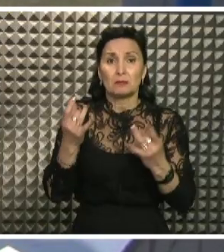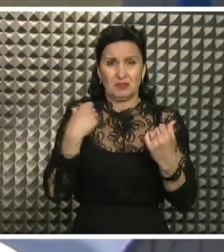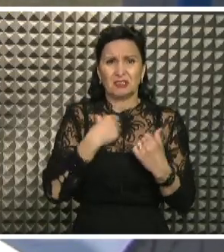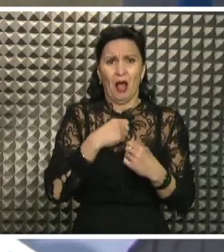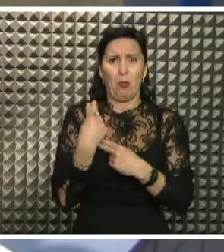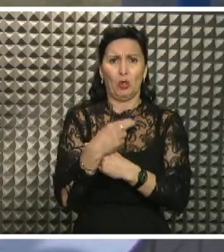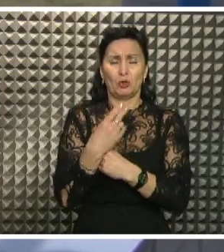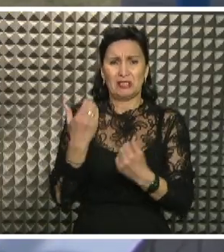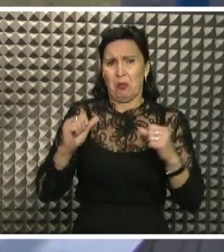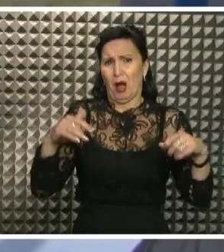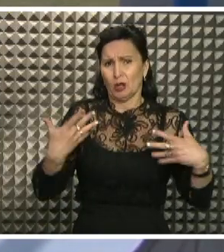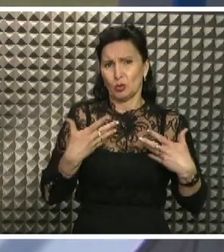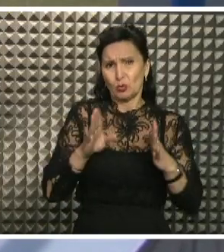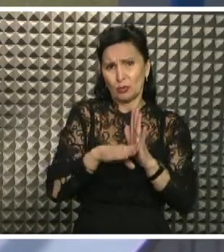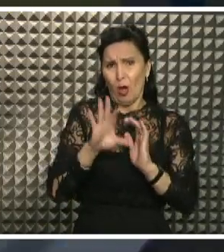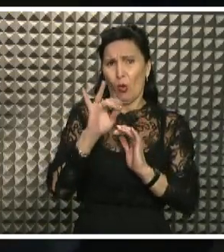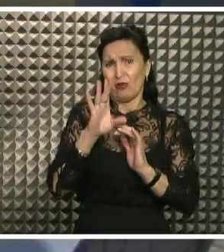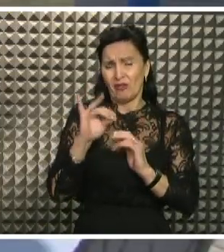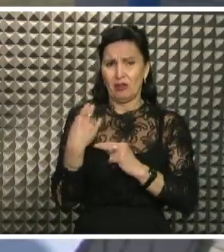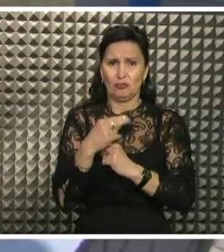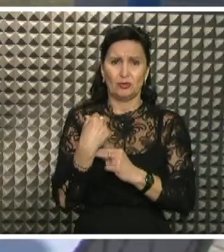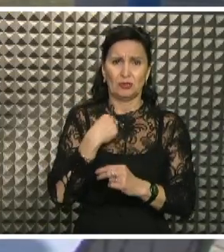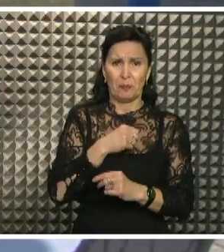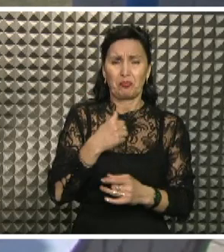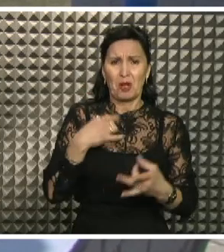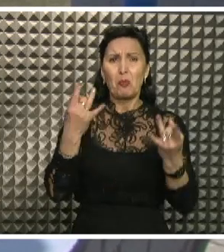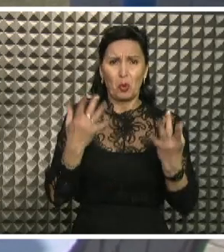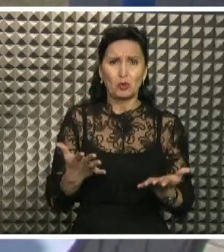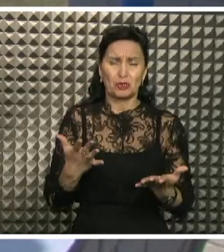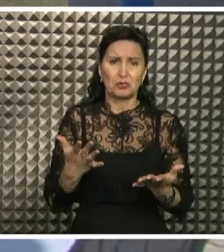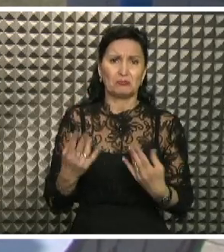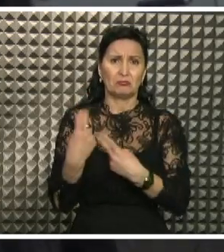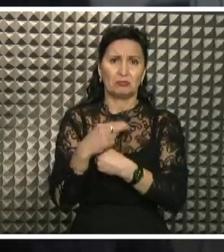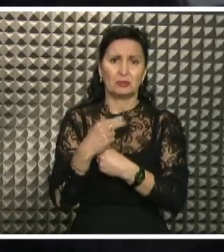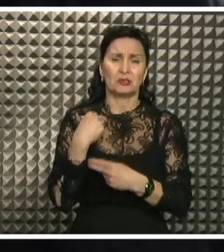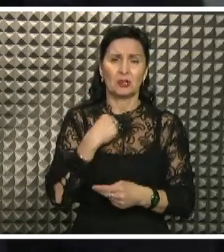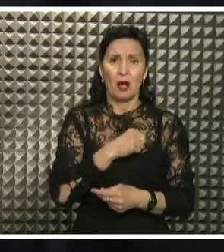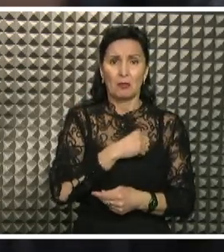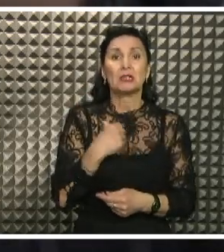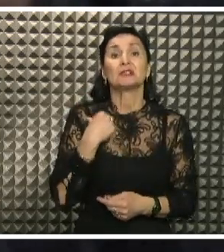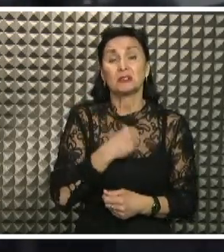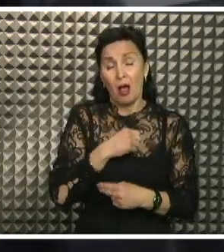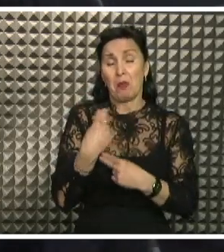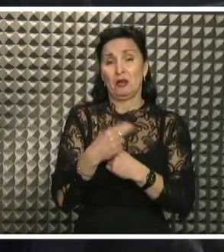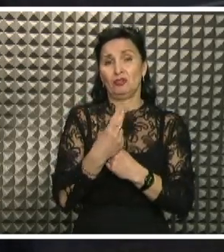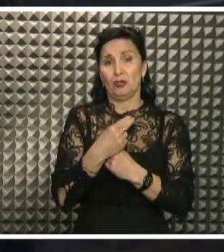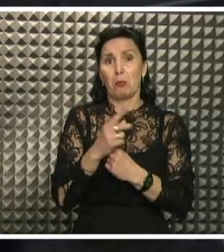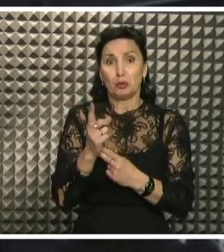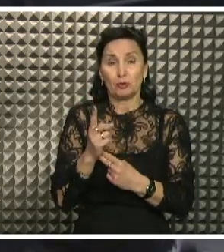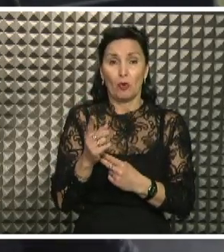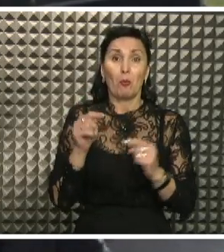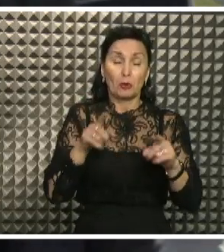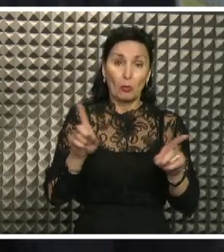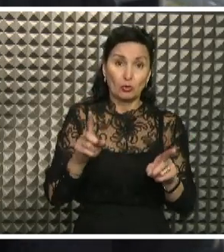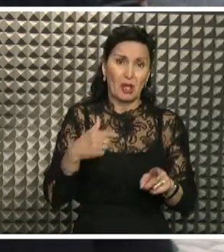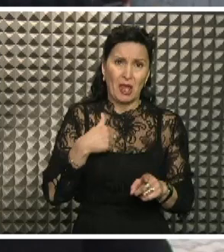лечусь, если простуда, там ОРВИ и все такое. Не знаю, мне проще самому, наверное, вылечиться. Самолечение. Почему? Ну, потому